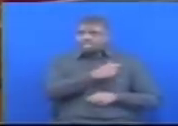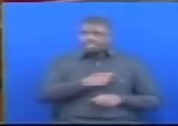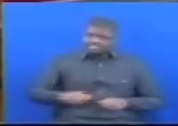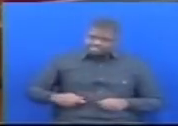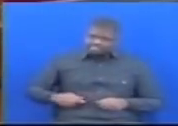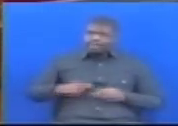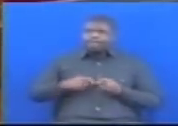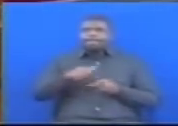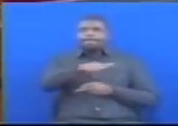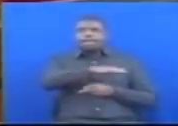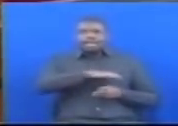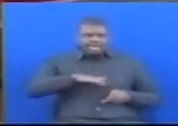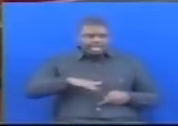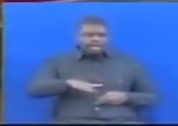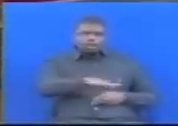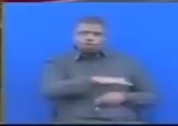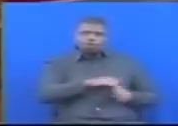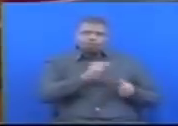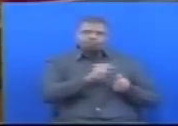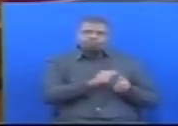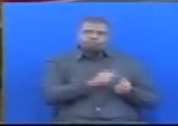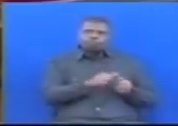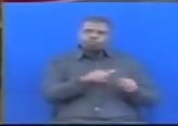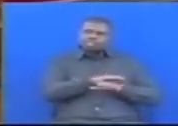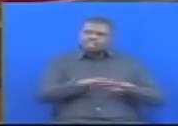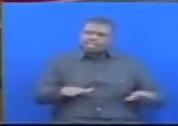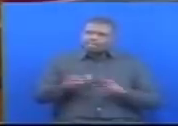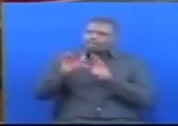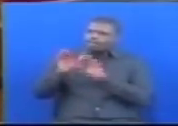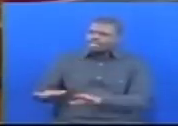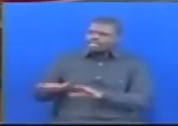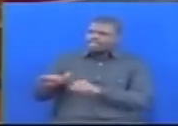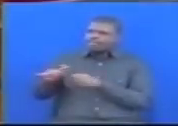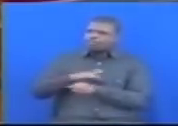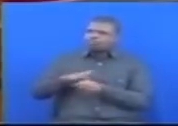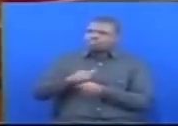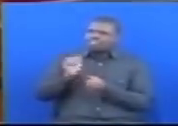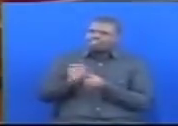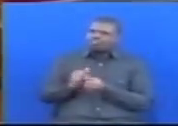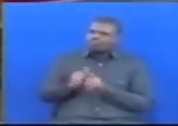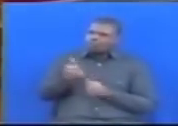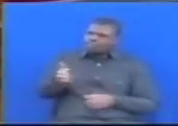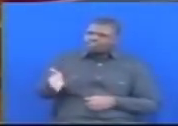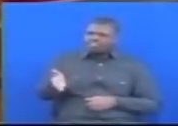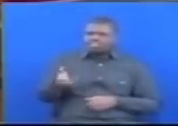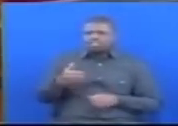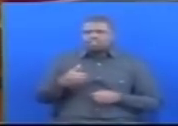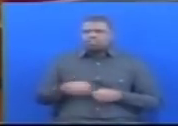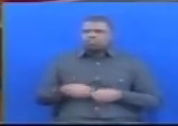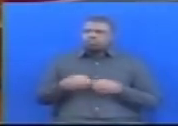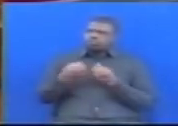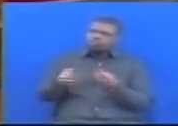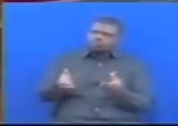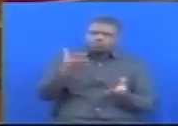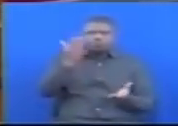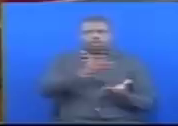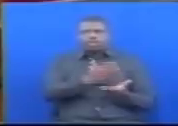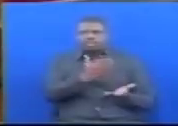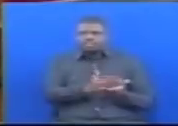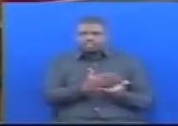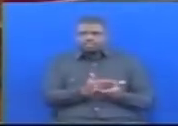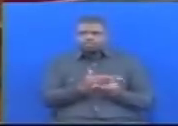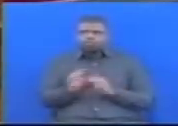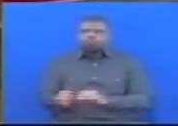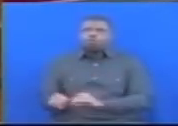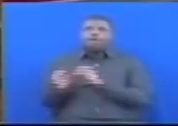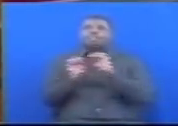maeneo ya vyombo vya usalama yabakie kwa matumizi ya vyombo hivi, tulitoa maelekezo na kuhakikisha kwamba